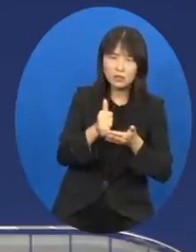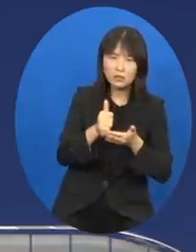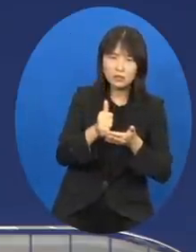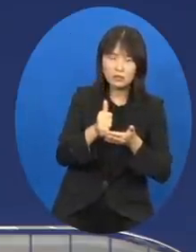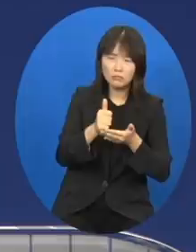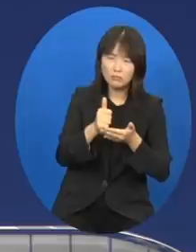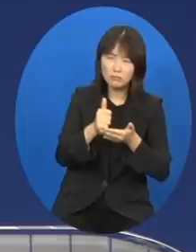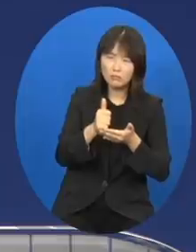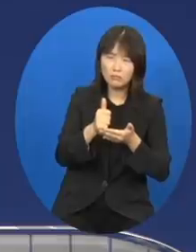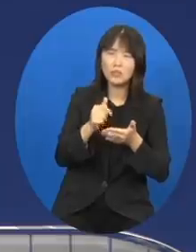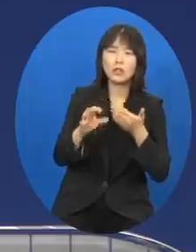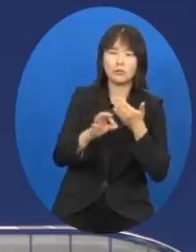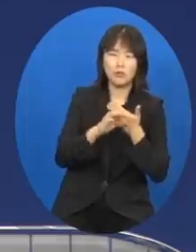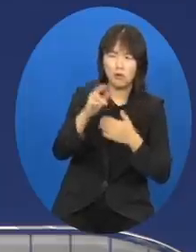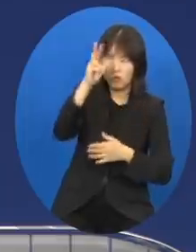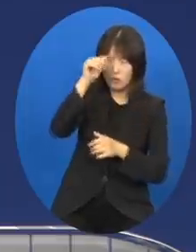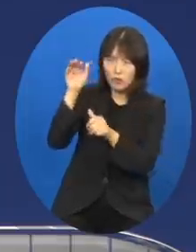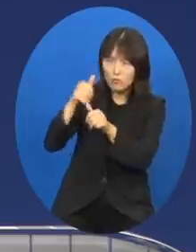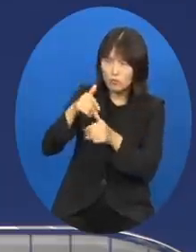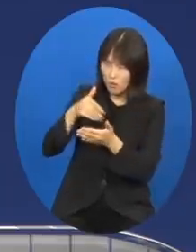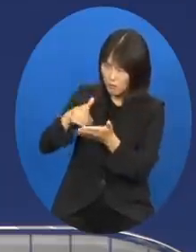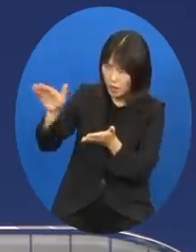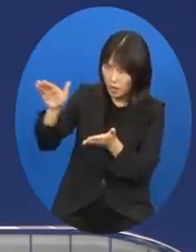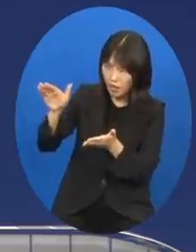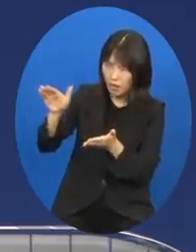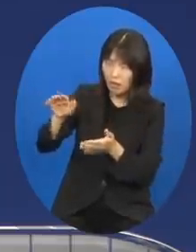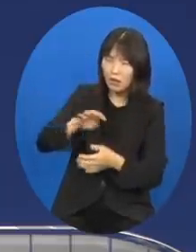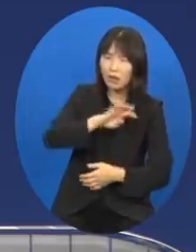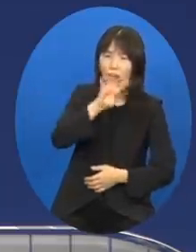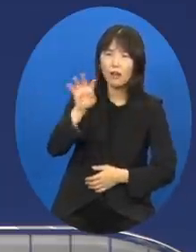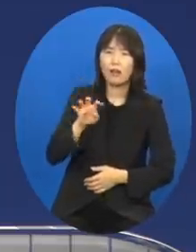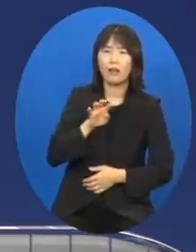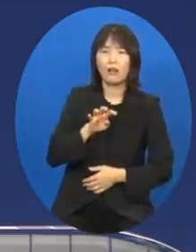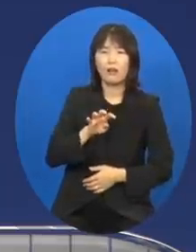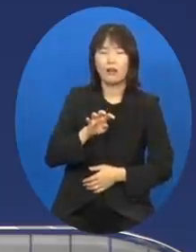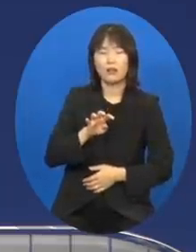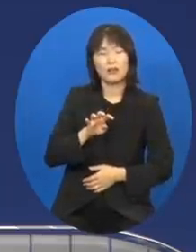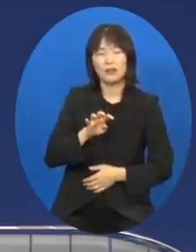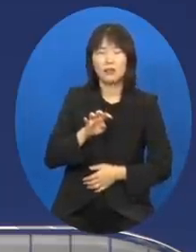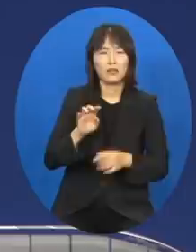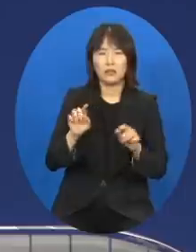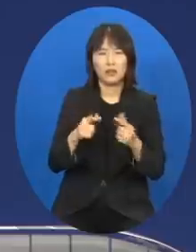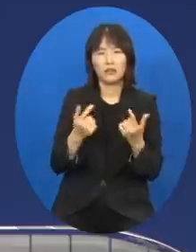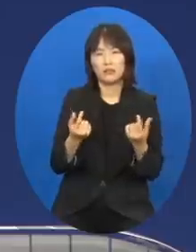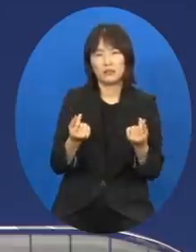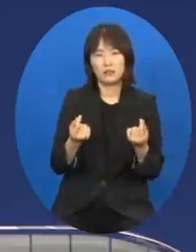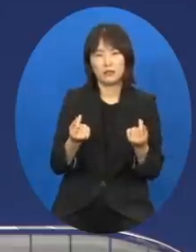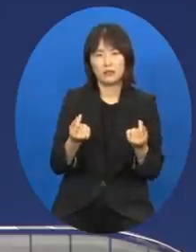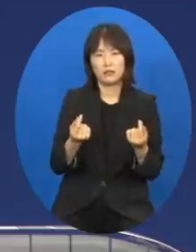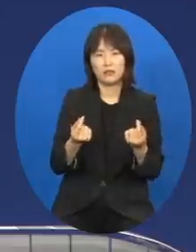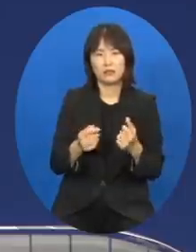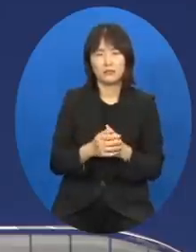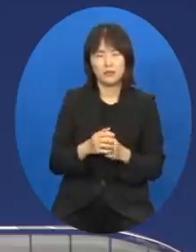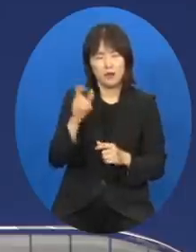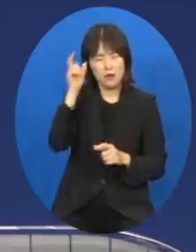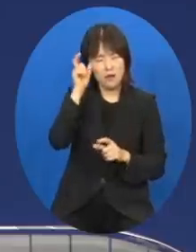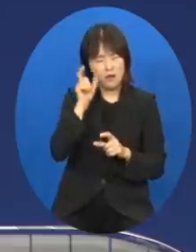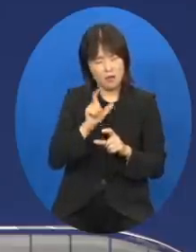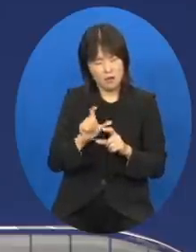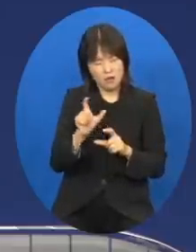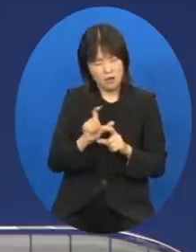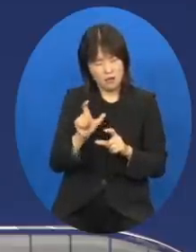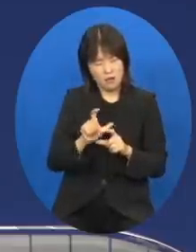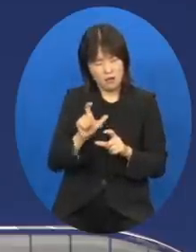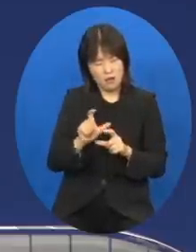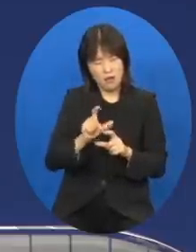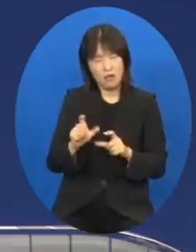불러서 쫓아냈을까? 이건 아니잖아. 그래서 뭐 고민을 많이 했어요. 어떻게